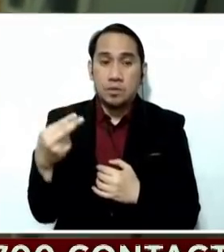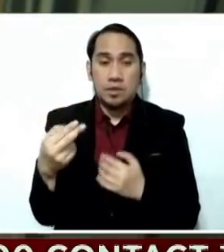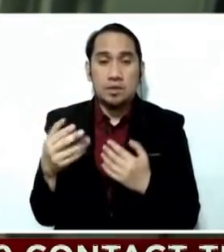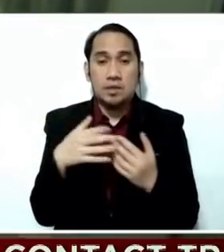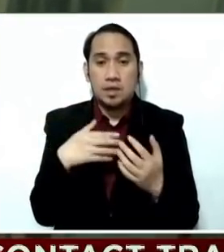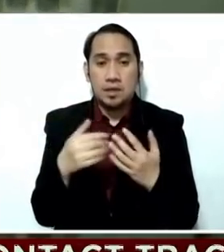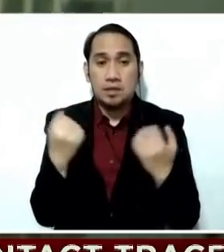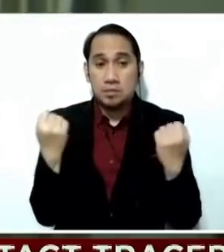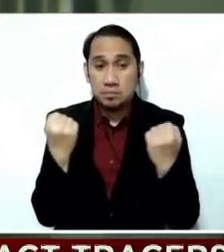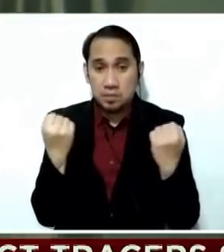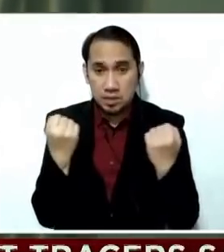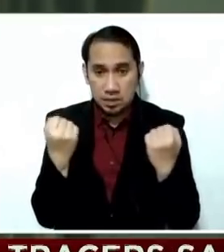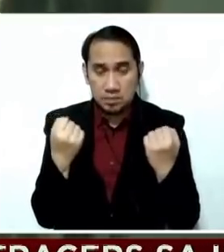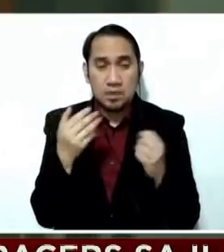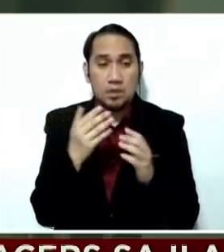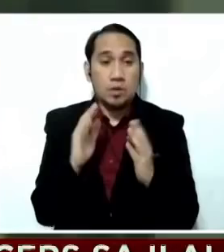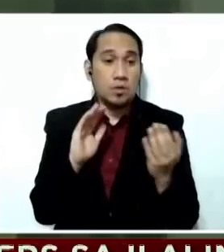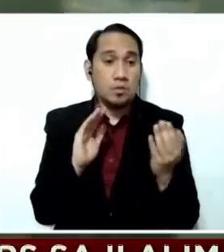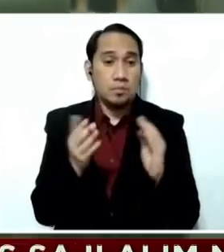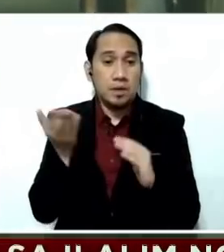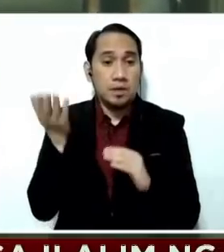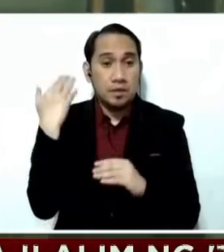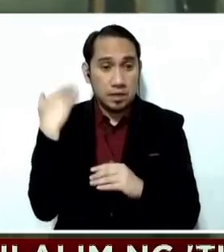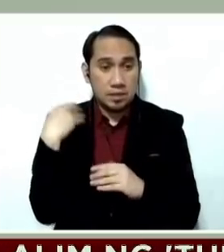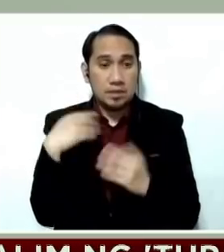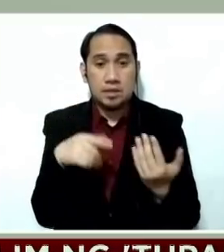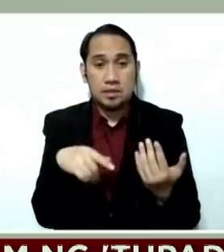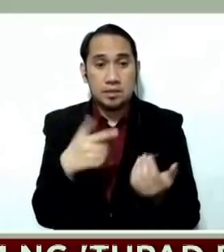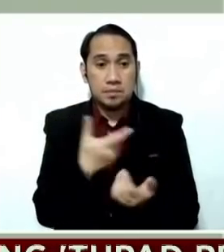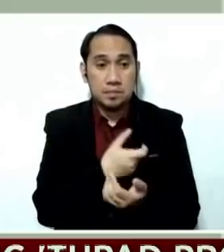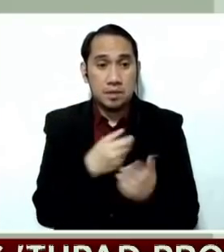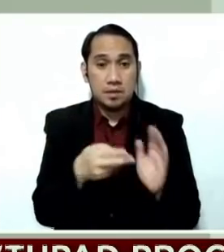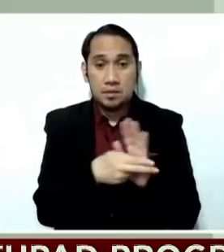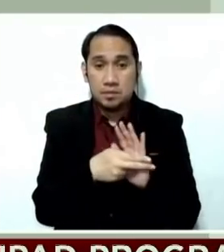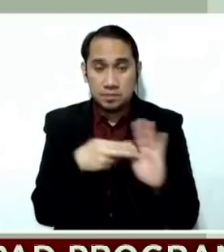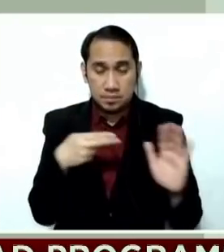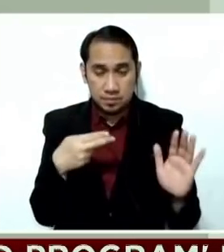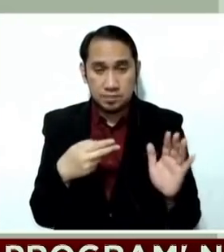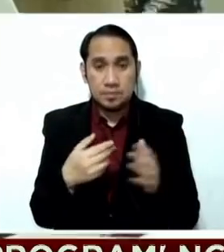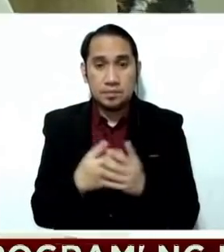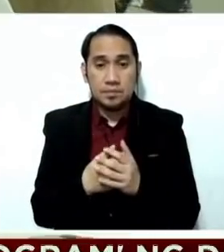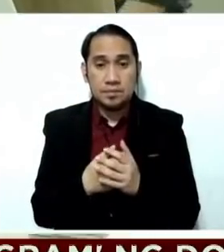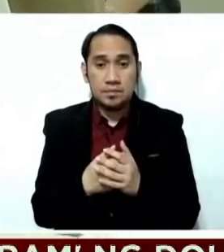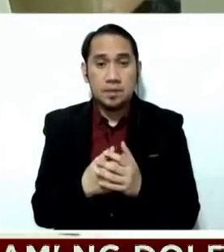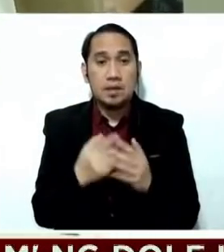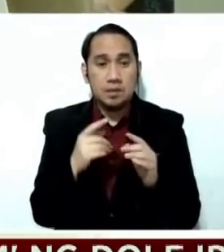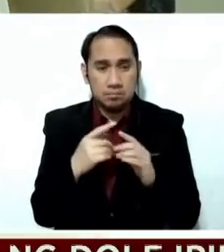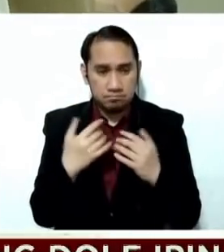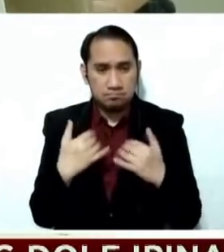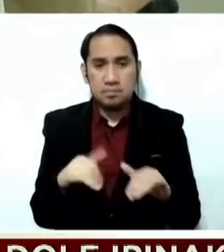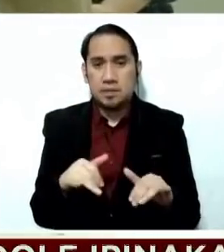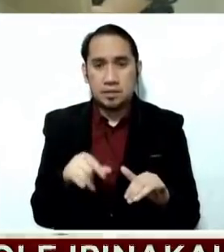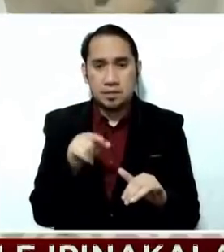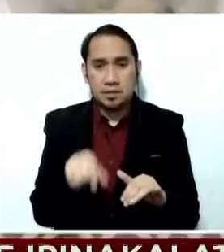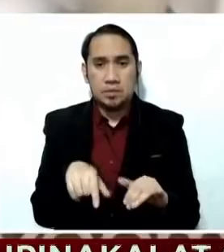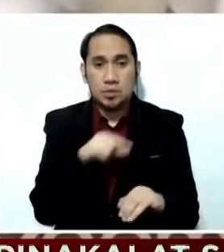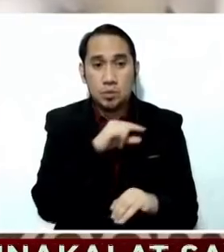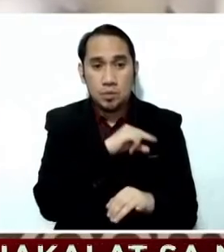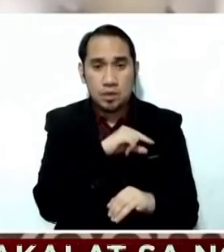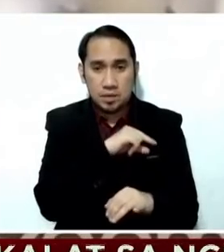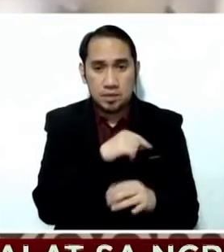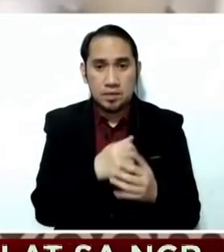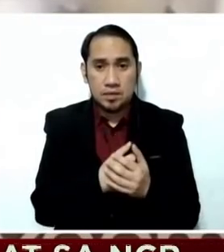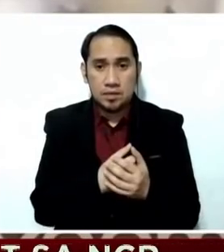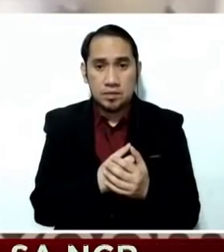sa dalawang naunang COVID vaccine brands, ang storage requirement ng Sputnik V na mentina ang kalidad nito sa biyahe. Meron tayong monitoring